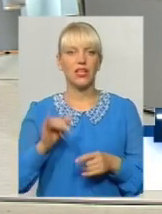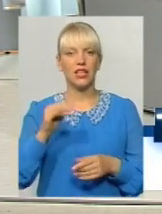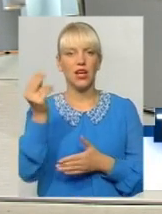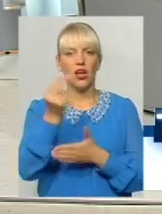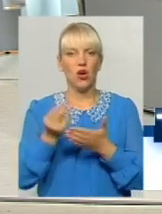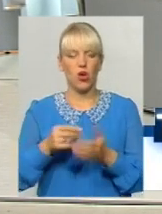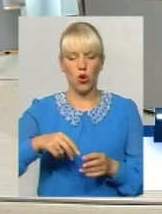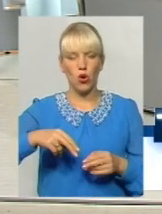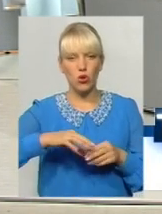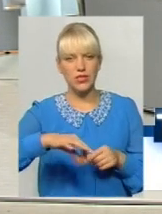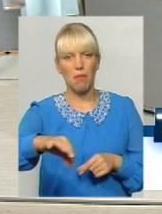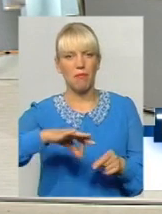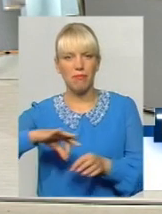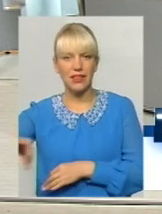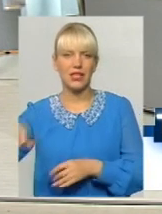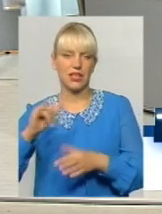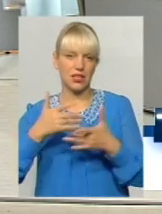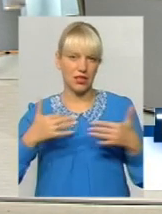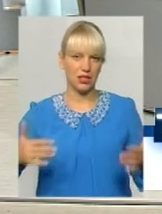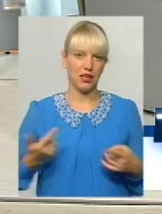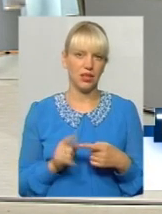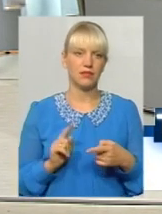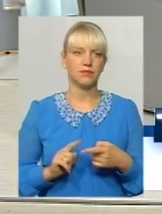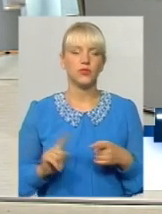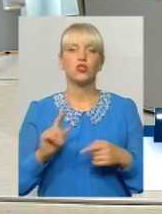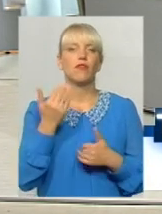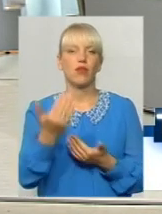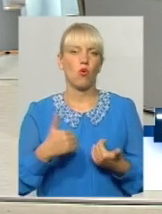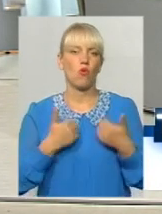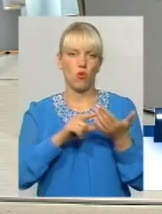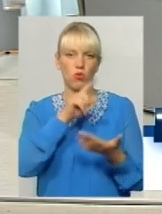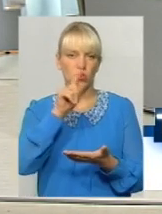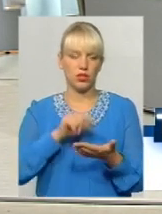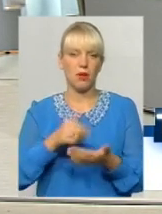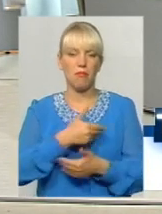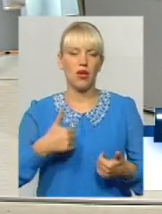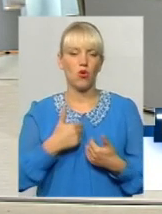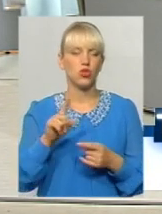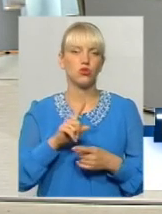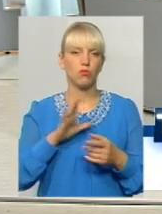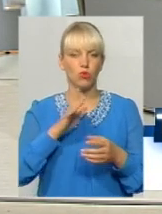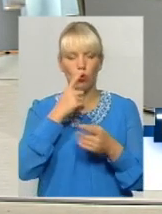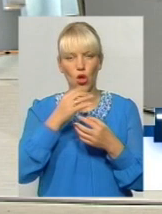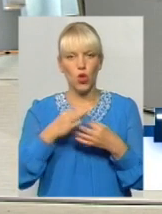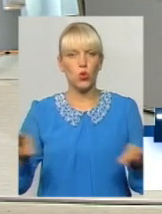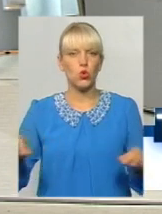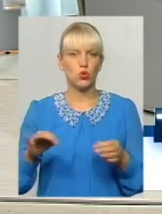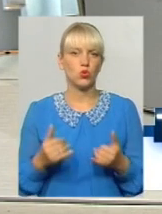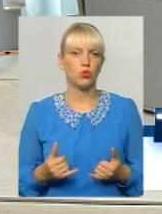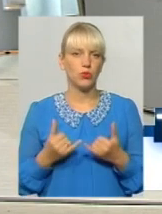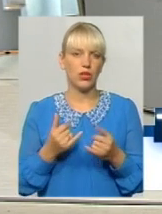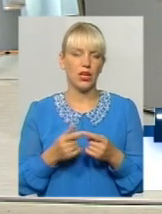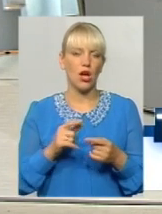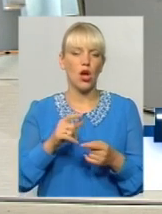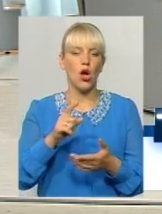таки коротко хочете? Поясніть. Насамперед, ми хочемо, щоб було доступне розмитнення кожному українцю, так як автомобіль це